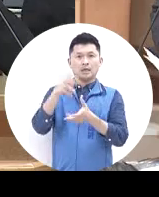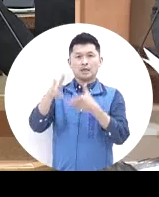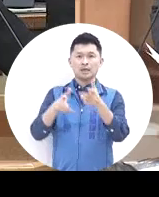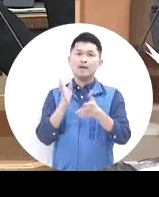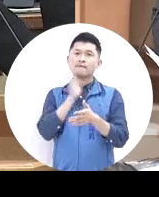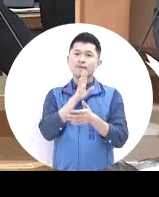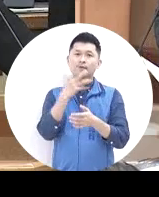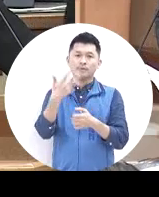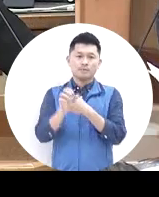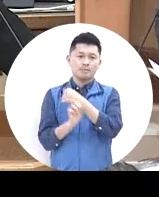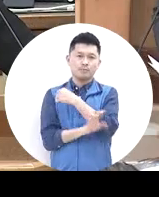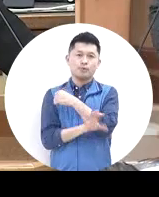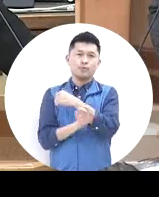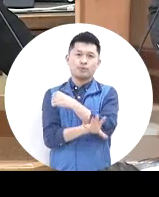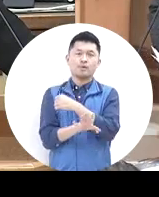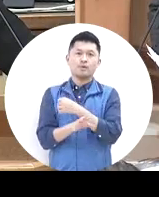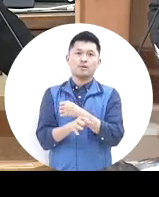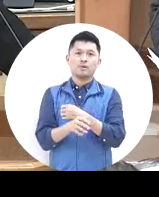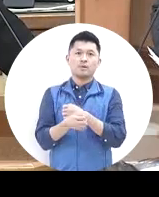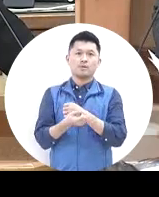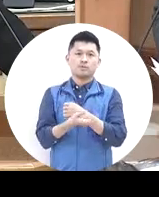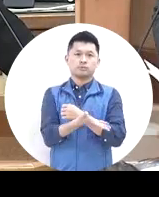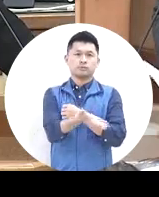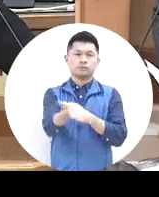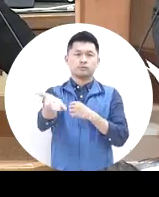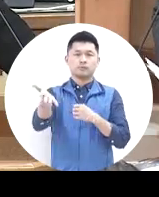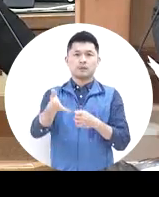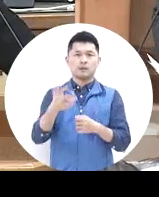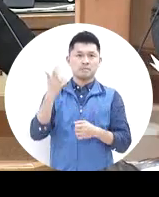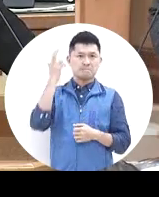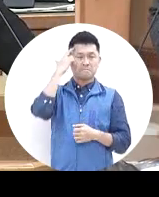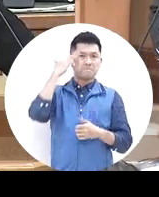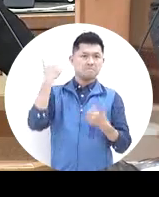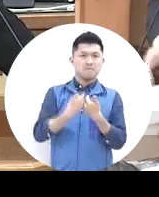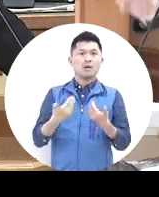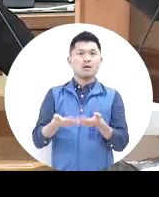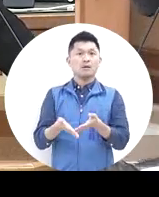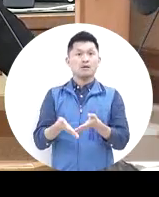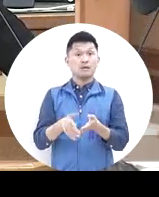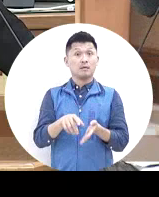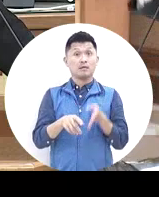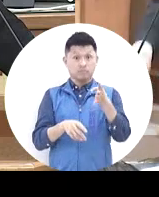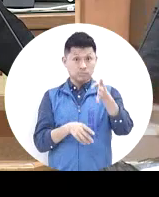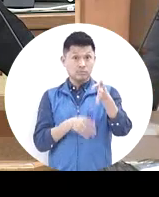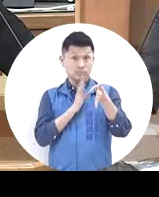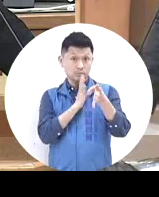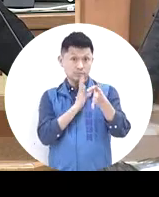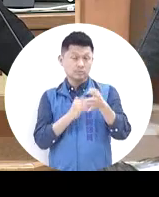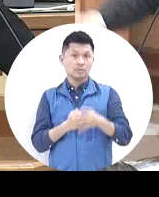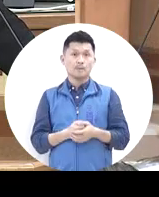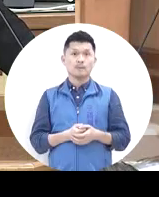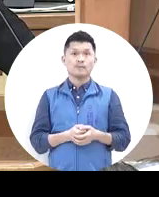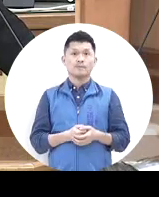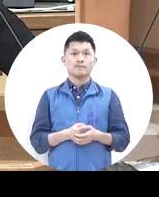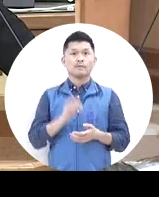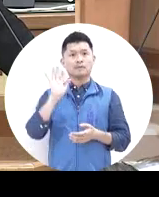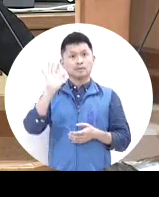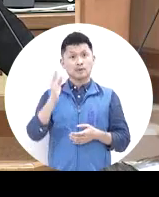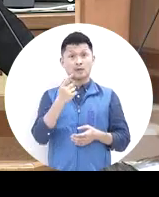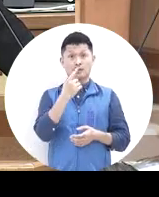你刚刚是说坚决反对，你用这个四个字叫坚决反对。那但是呢，我这边